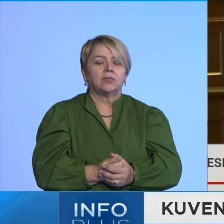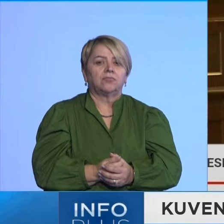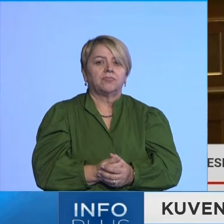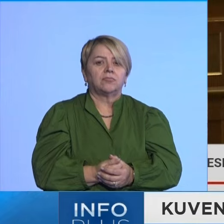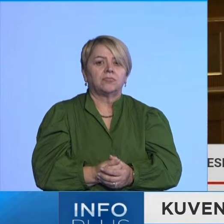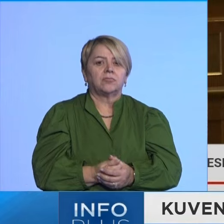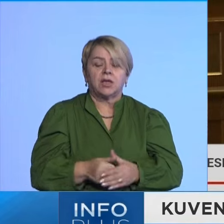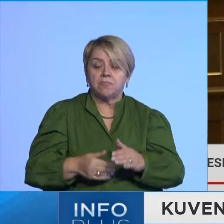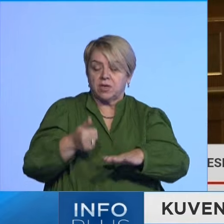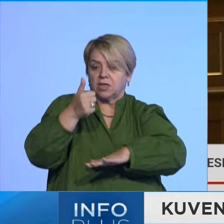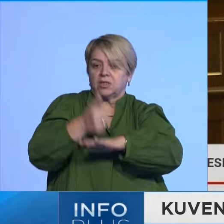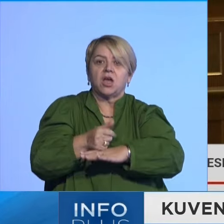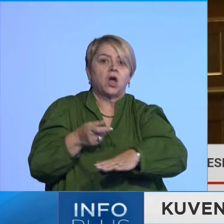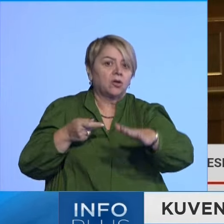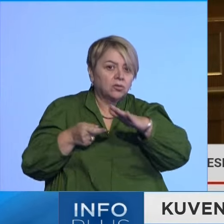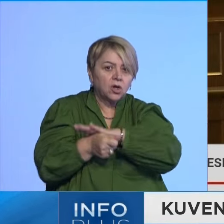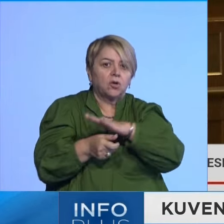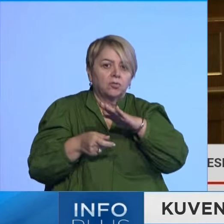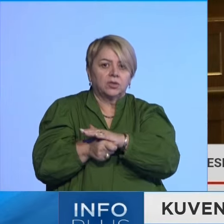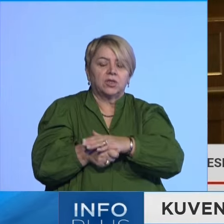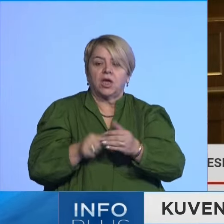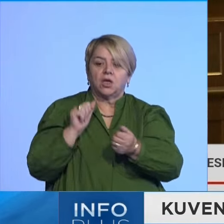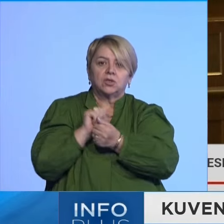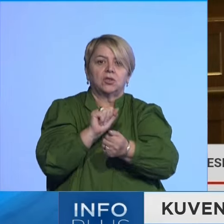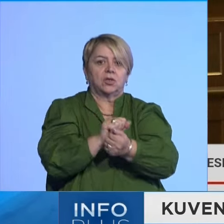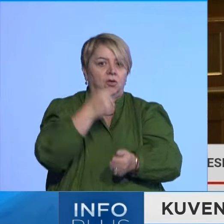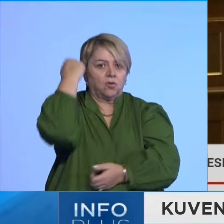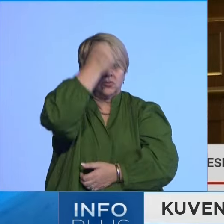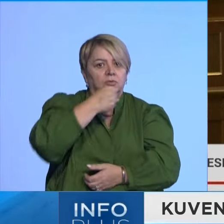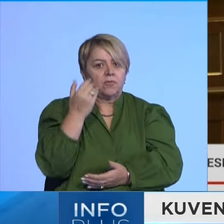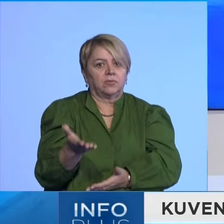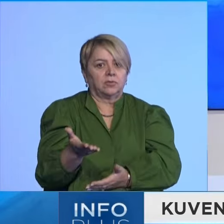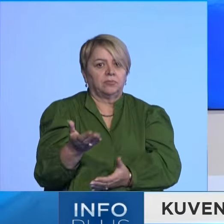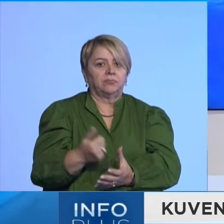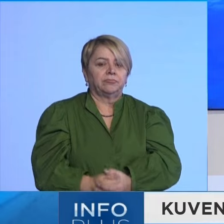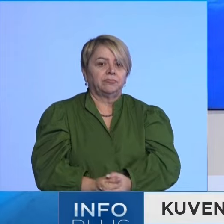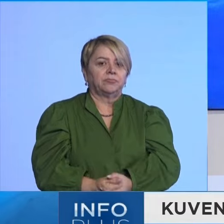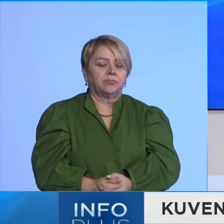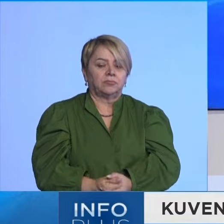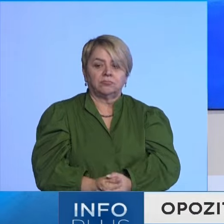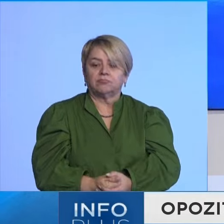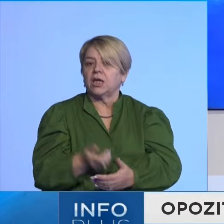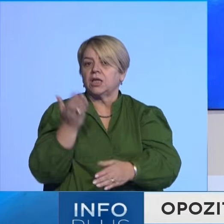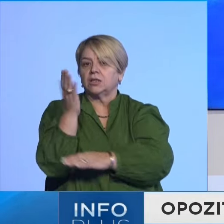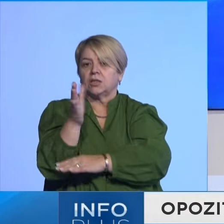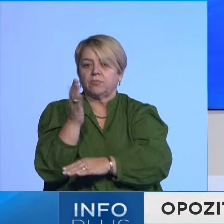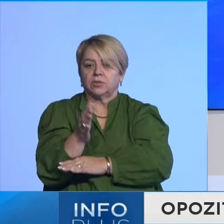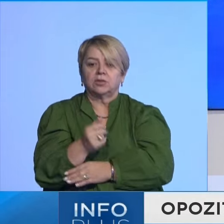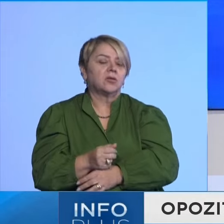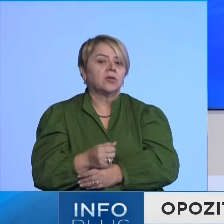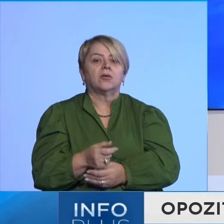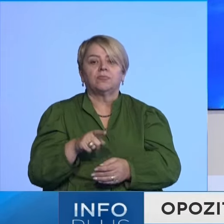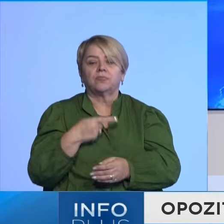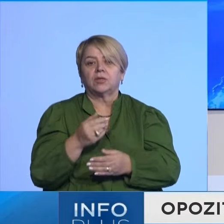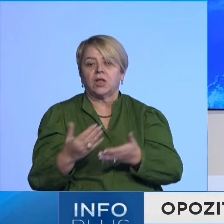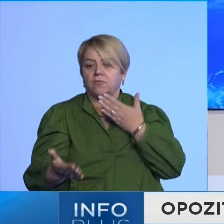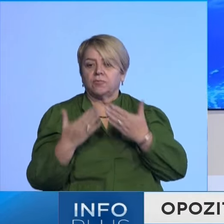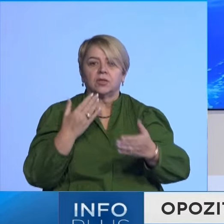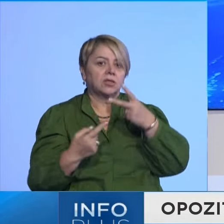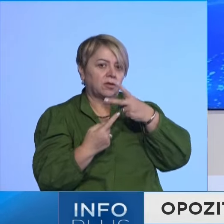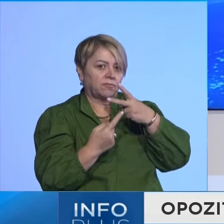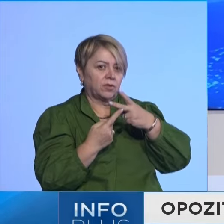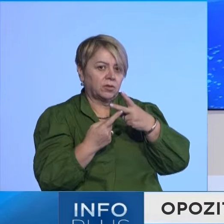më i lartë korruptiv në historinë e Kosovës që ka ndodhur. Deputetët e opozitës një konferencë për